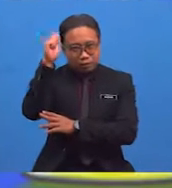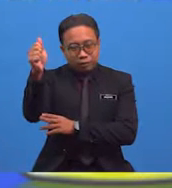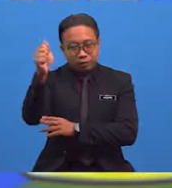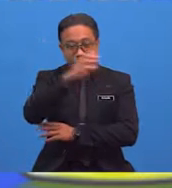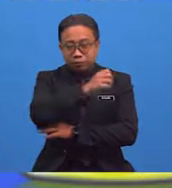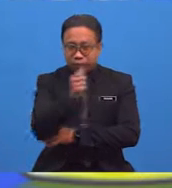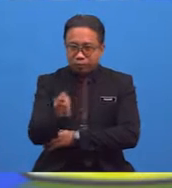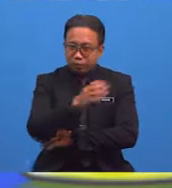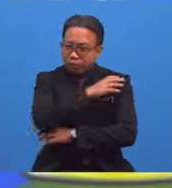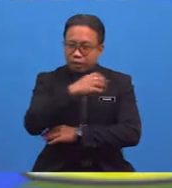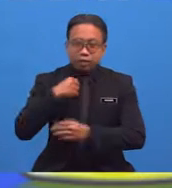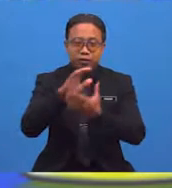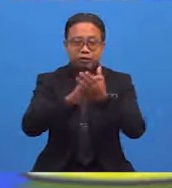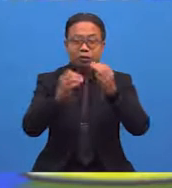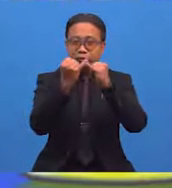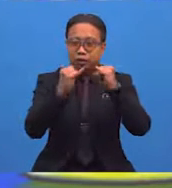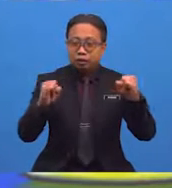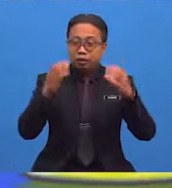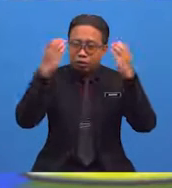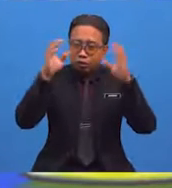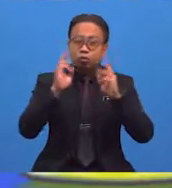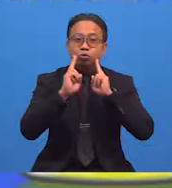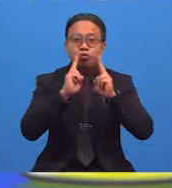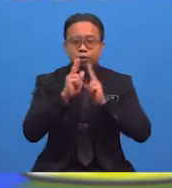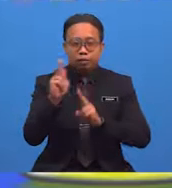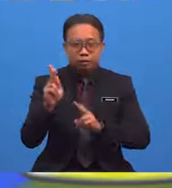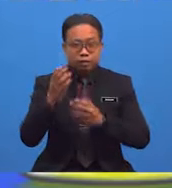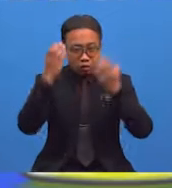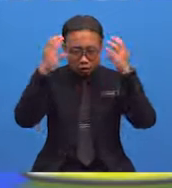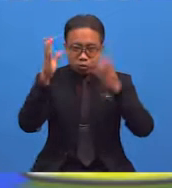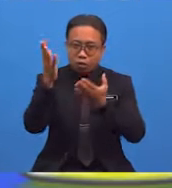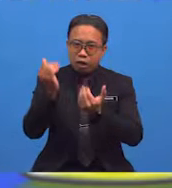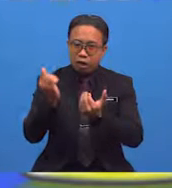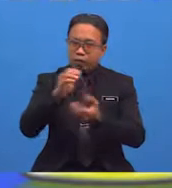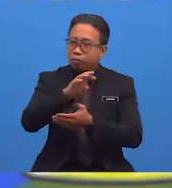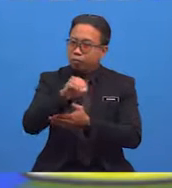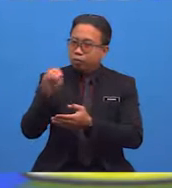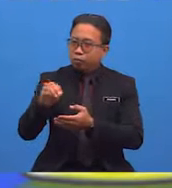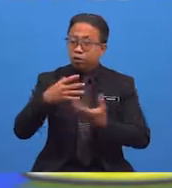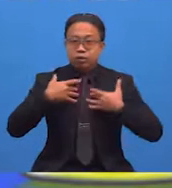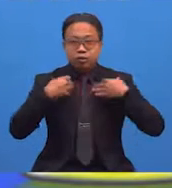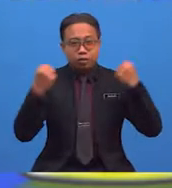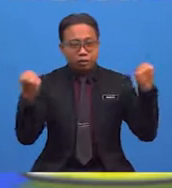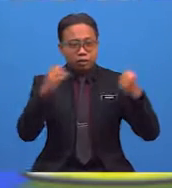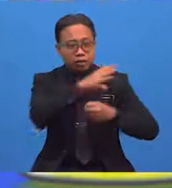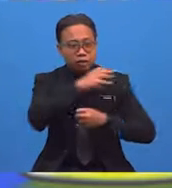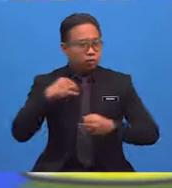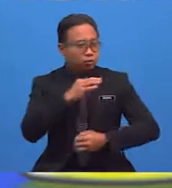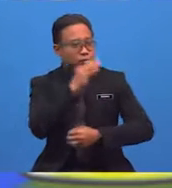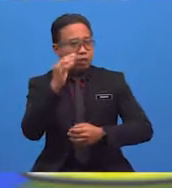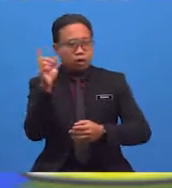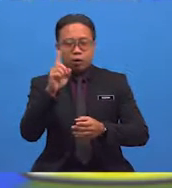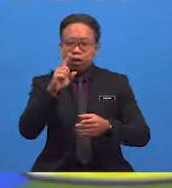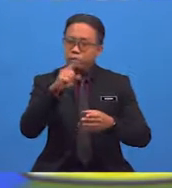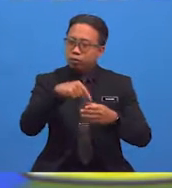Assalamualaikum dan salam sejahtera cikgu ucapkan. Cikgu harap murid-murid sihat dan bersemangat walau di mana